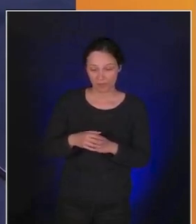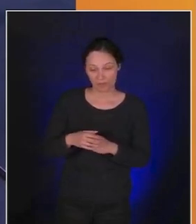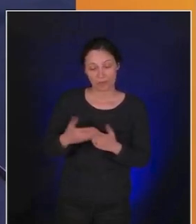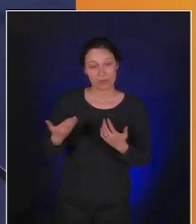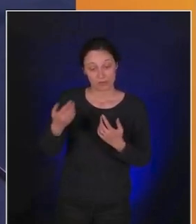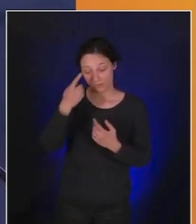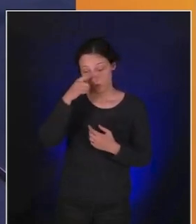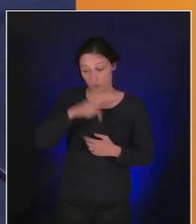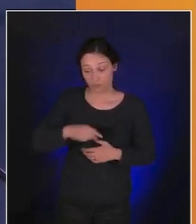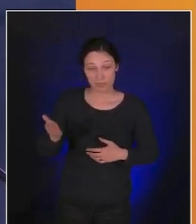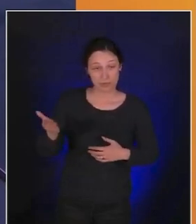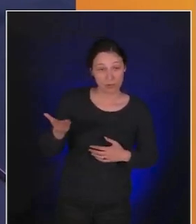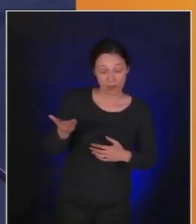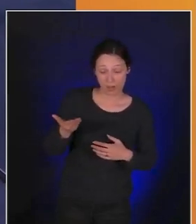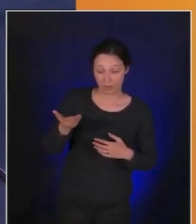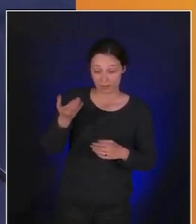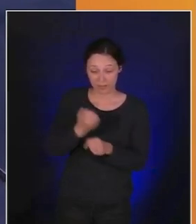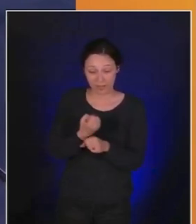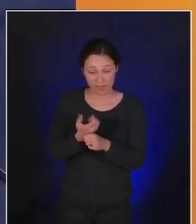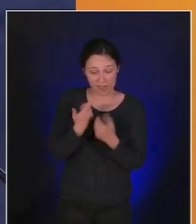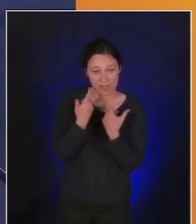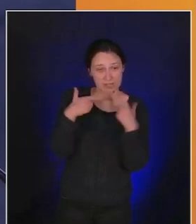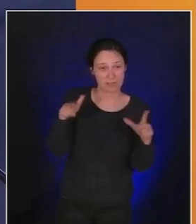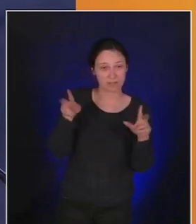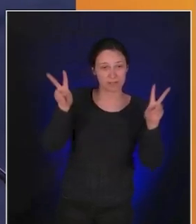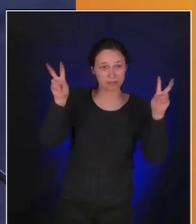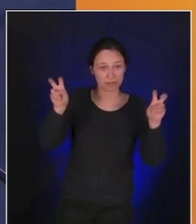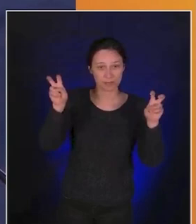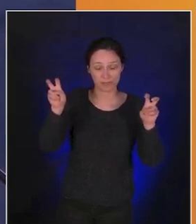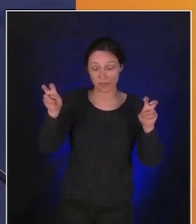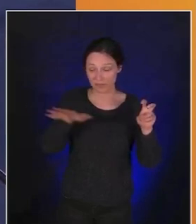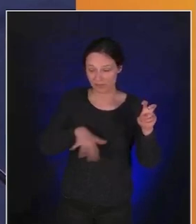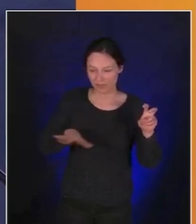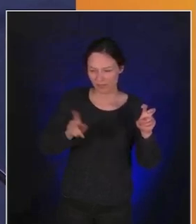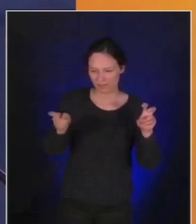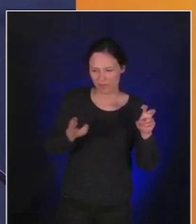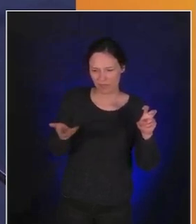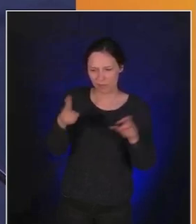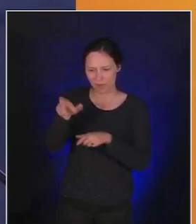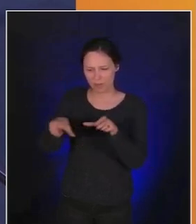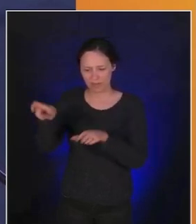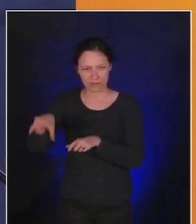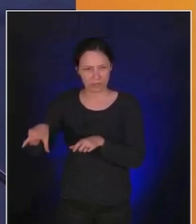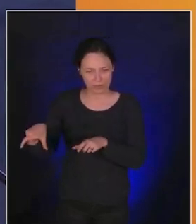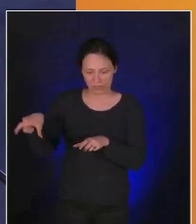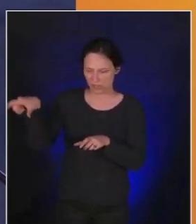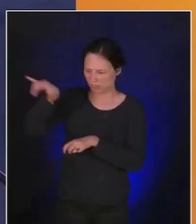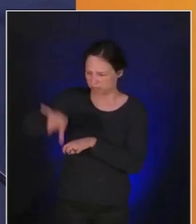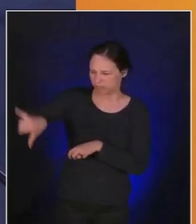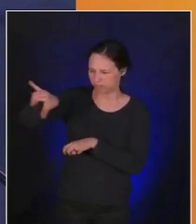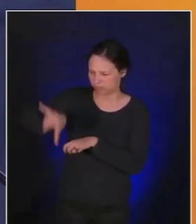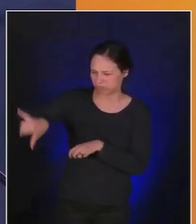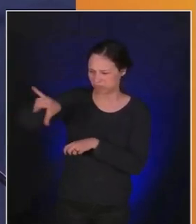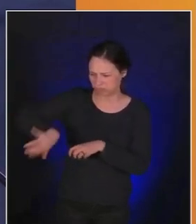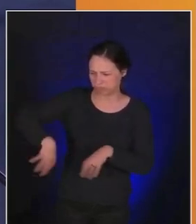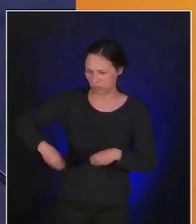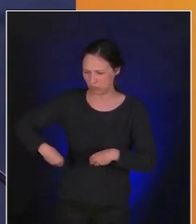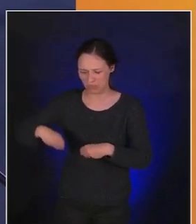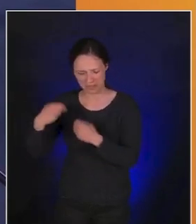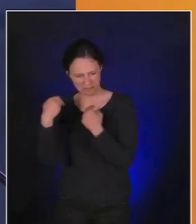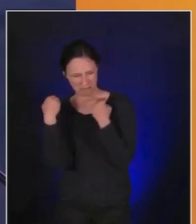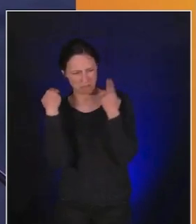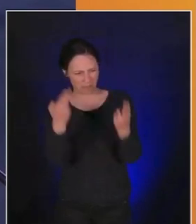reflétait le ras-le-bol d'un grand nombre de travailleurs surexploités et de chômeurs négligés sous un ordre ultralibéral